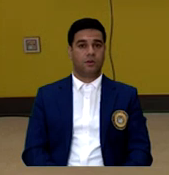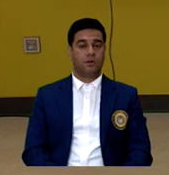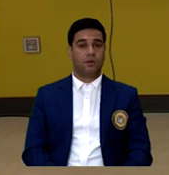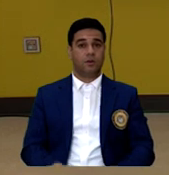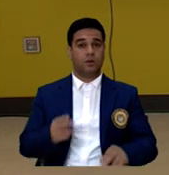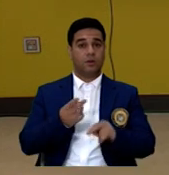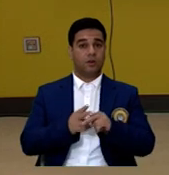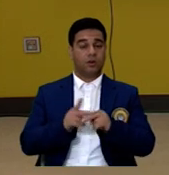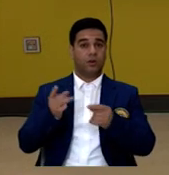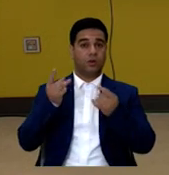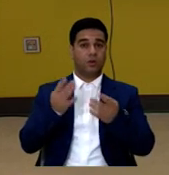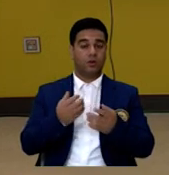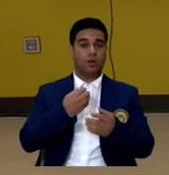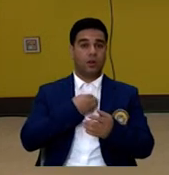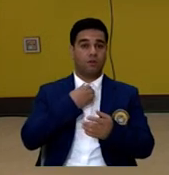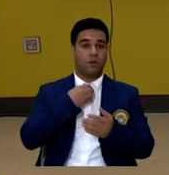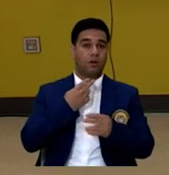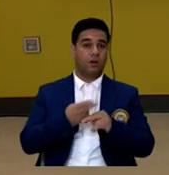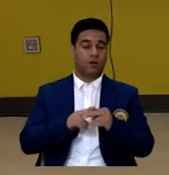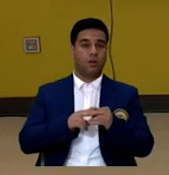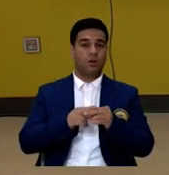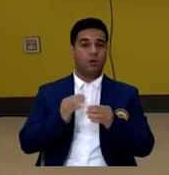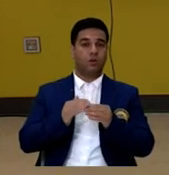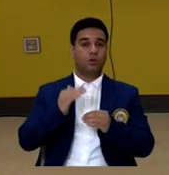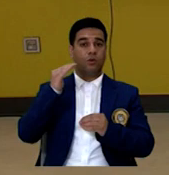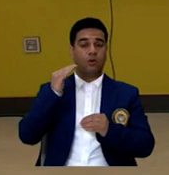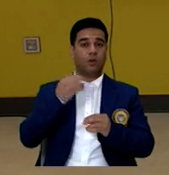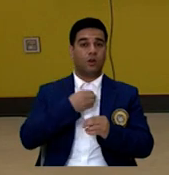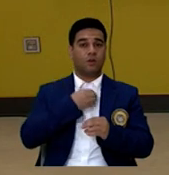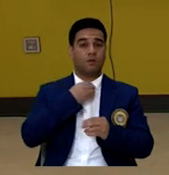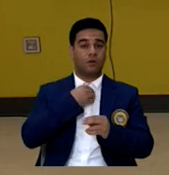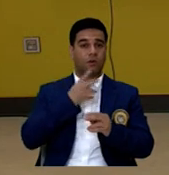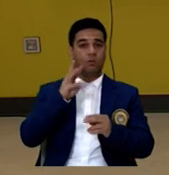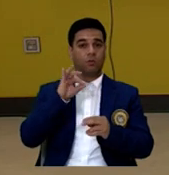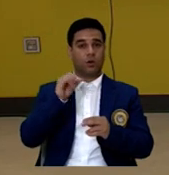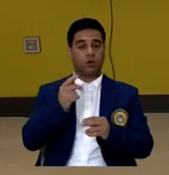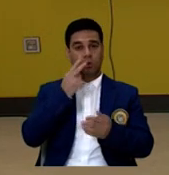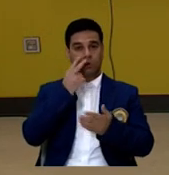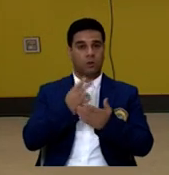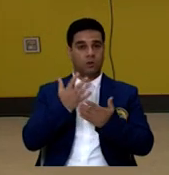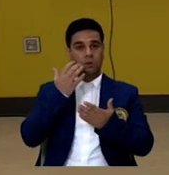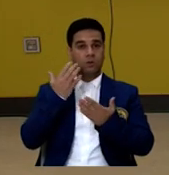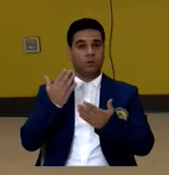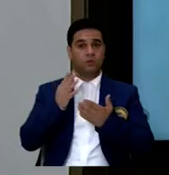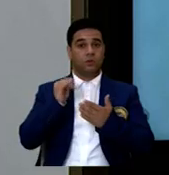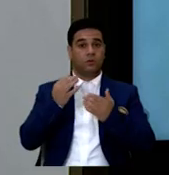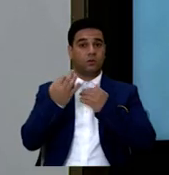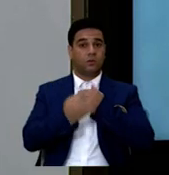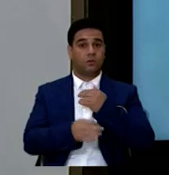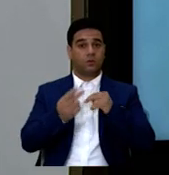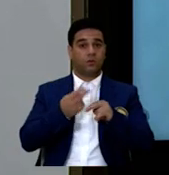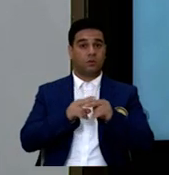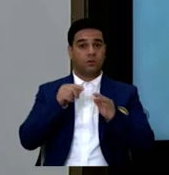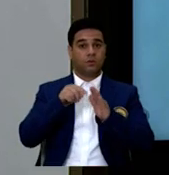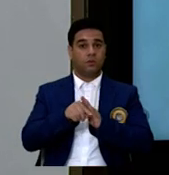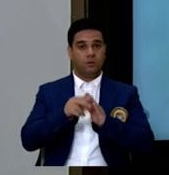Bu yerda sodda hayvonlardan tortib yuqori hayvonlargacha miyasining tuzilishi ko'rsatilgan. Mana oxirida sut emizuvchilar